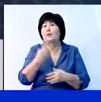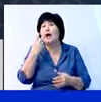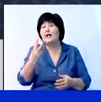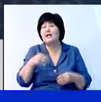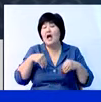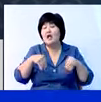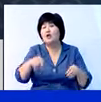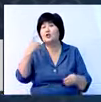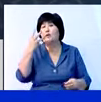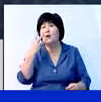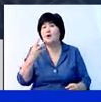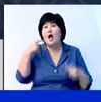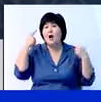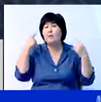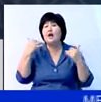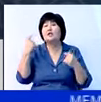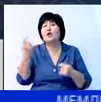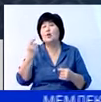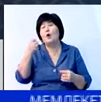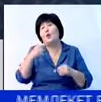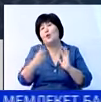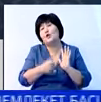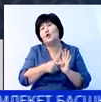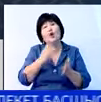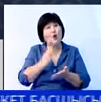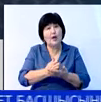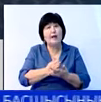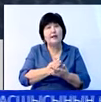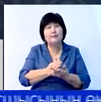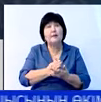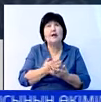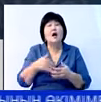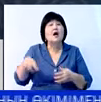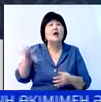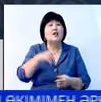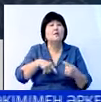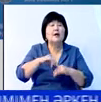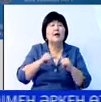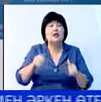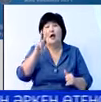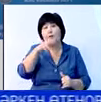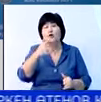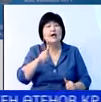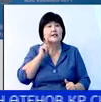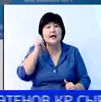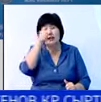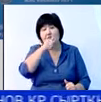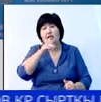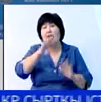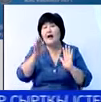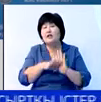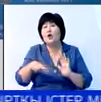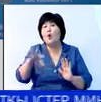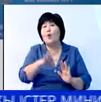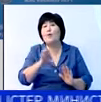егін шаруашылығы 3, мал шаруашылығы 37-ні құрайды. Жаппай кәсіпкерлікті дамытудың 3 жылдығы мен жастар жылы аясында